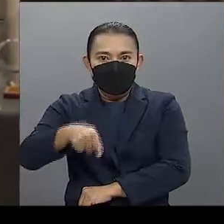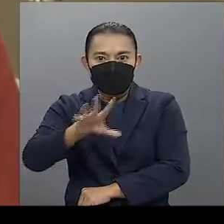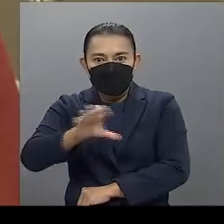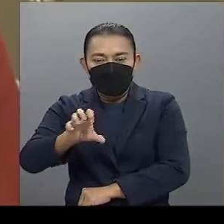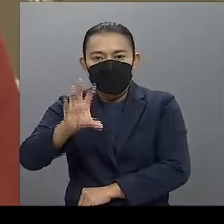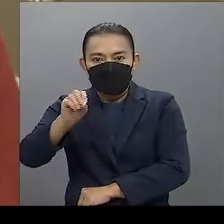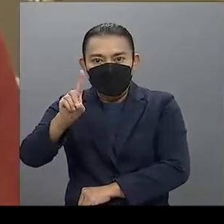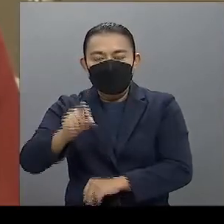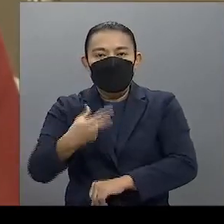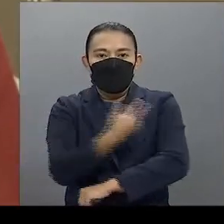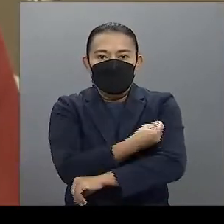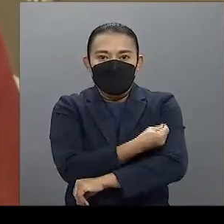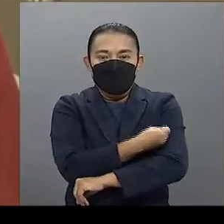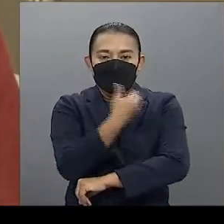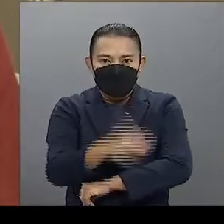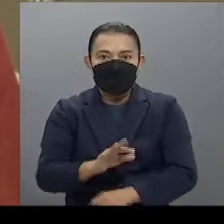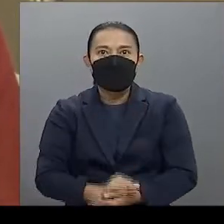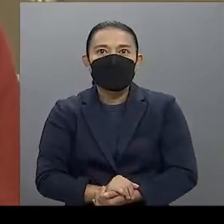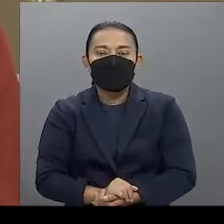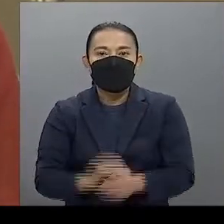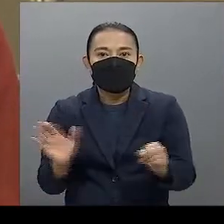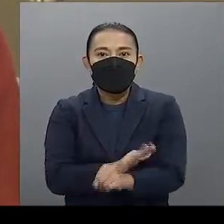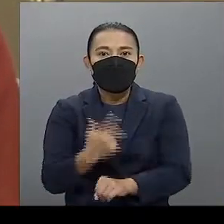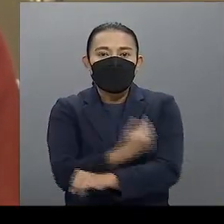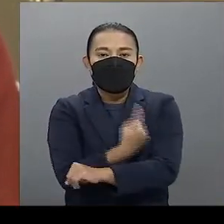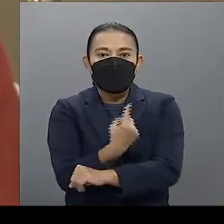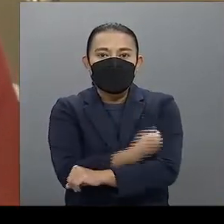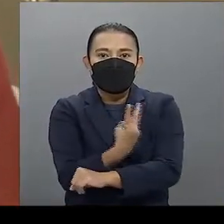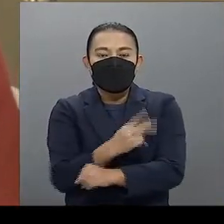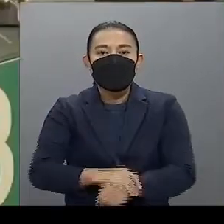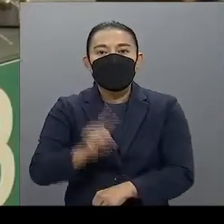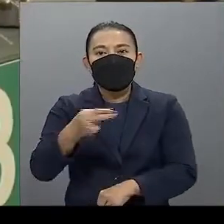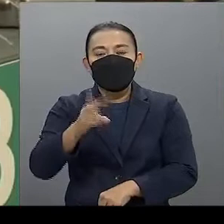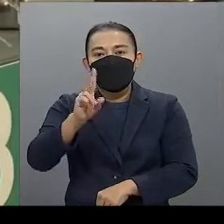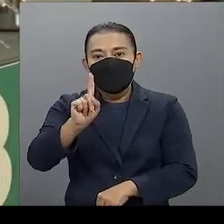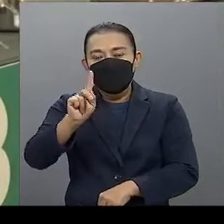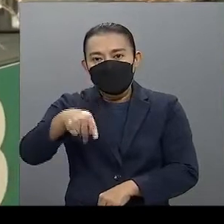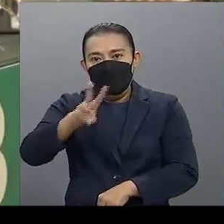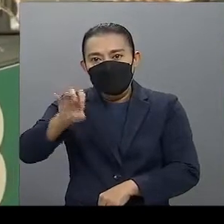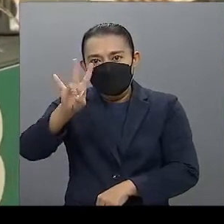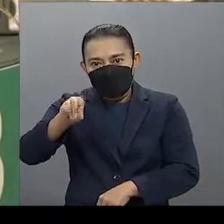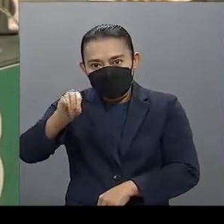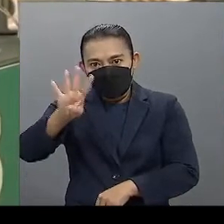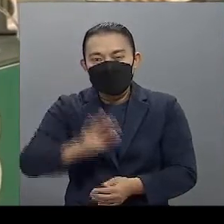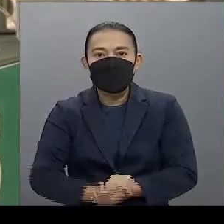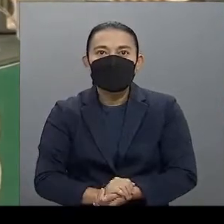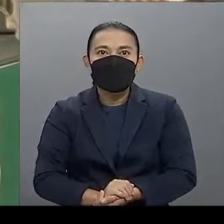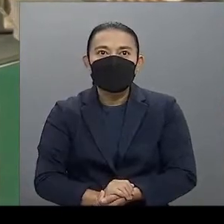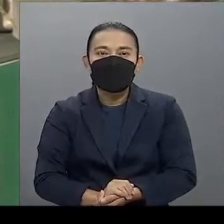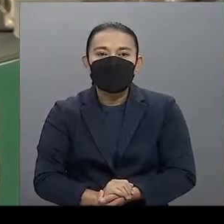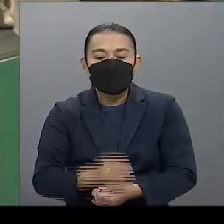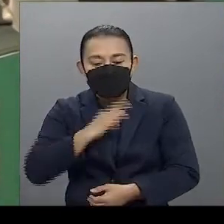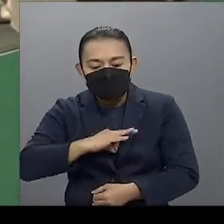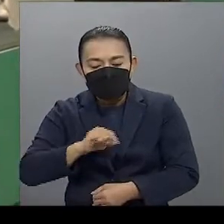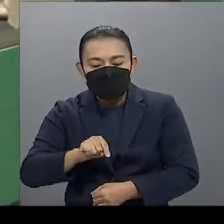เข็มในจำนวนนี้ครบ 2เข็ม 11674คนและมีผู้มีอาการไม่พึงประสงค์เพียง